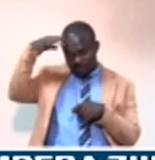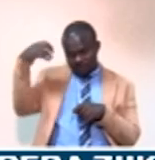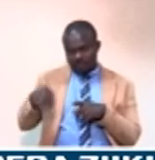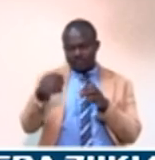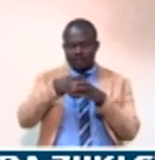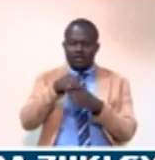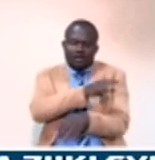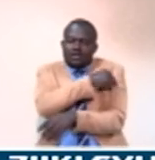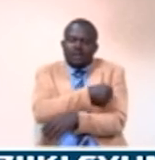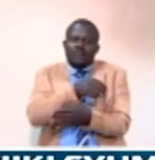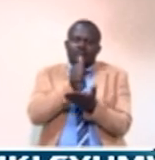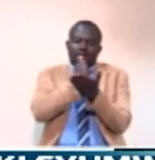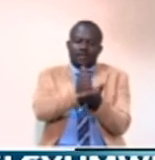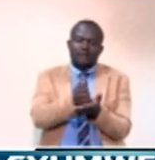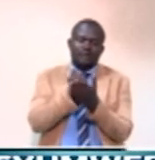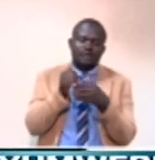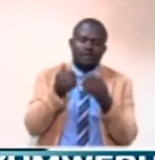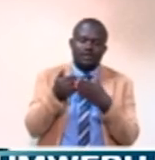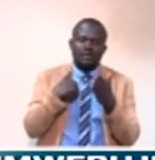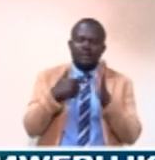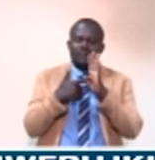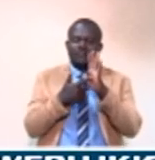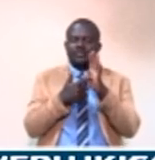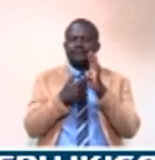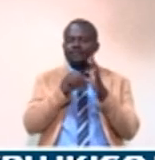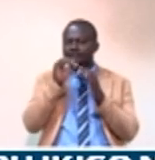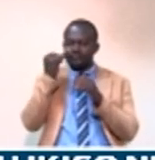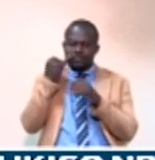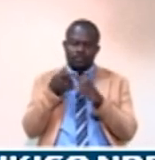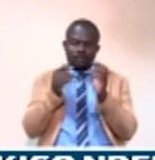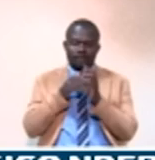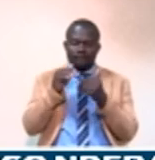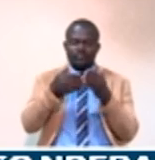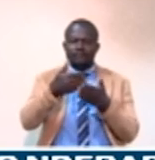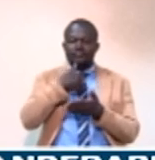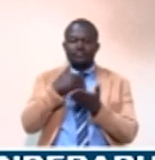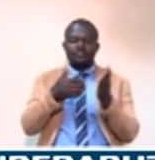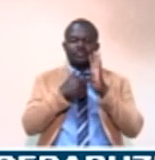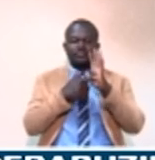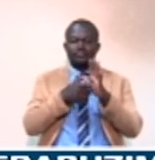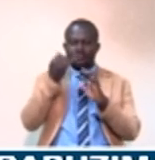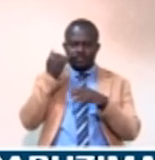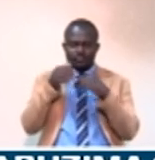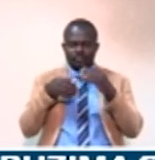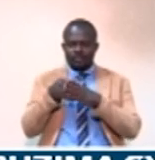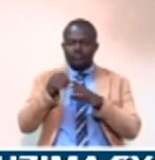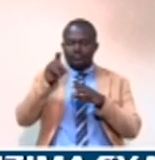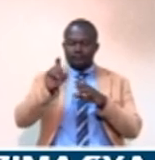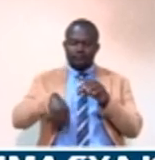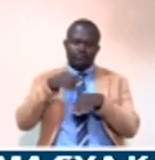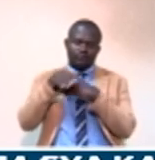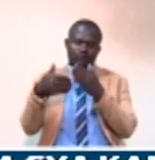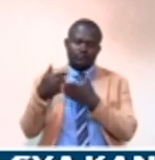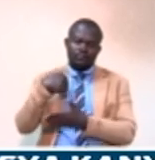kwa muganga tukaba twamufasha. Dufite rero abafite ibimenyetso bidakanganye, ariko tukagira n'abafite ibimenyetso bikanganye bikenewe ko tubongera